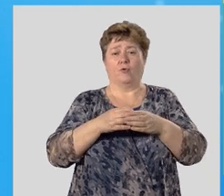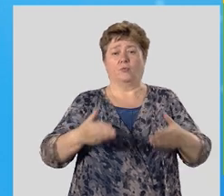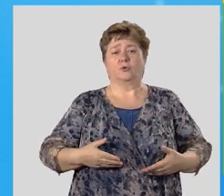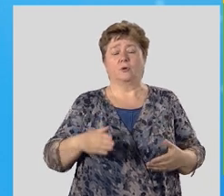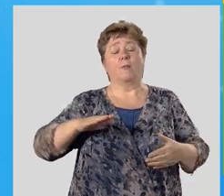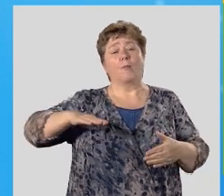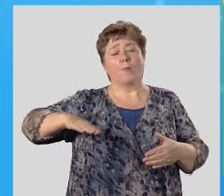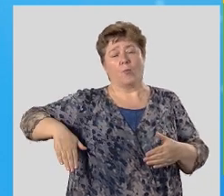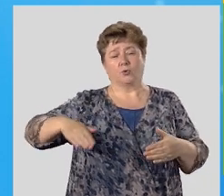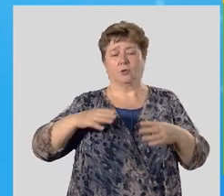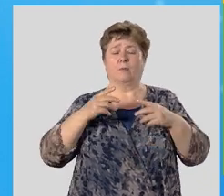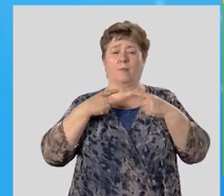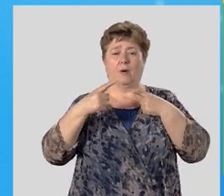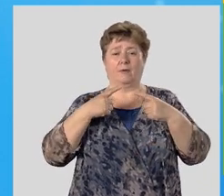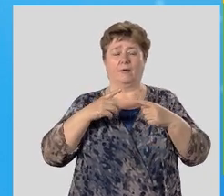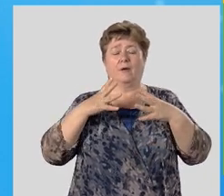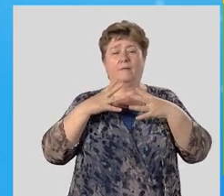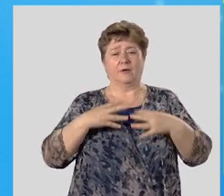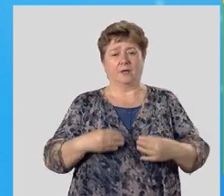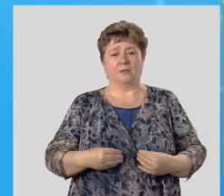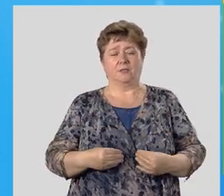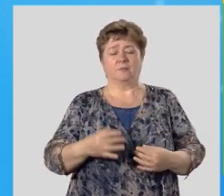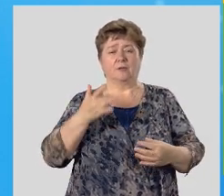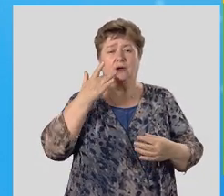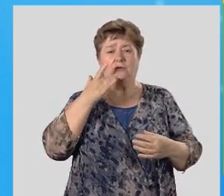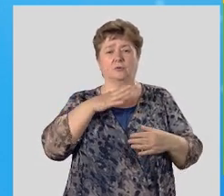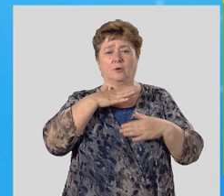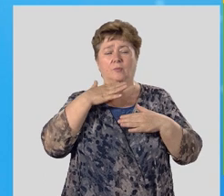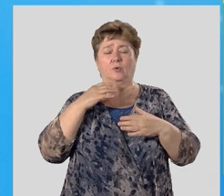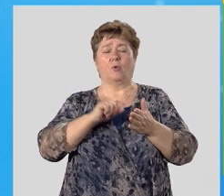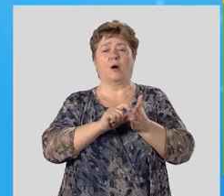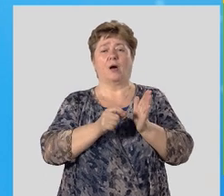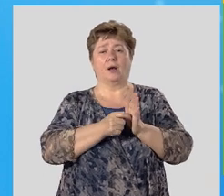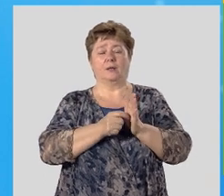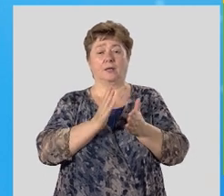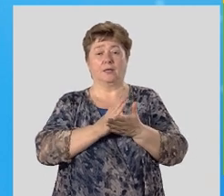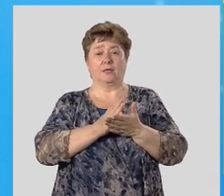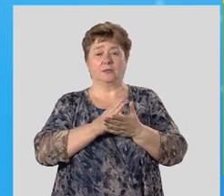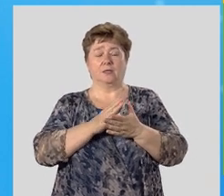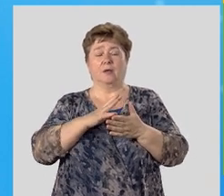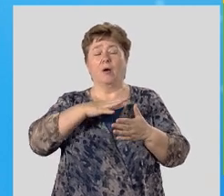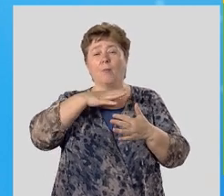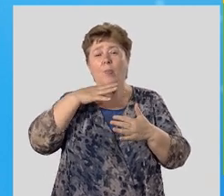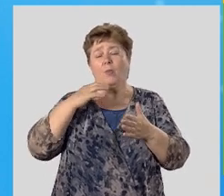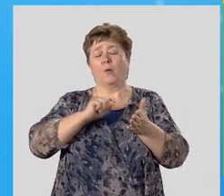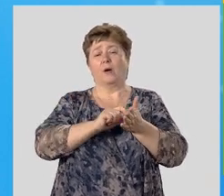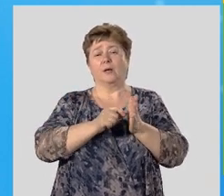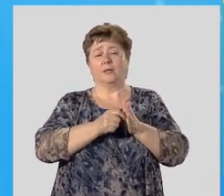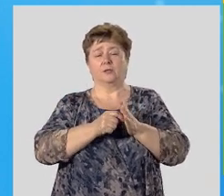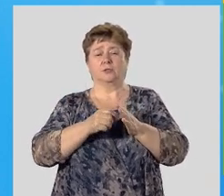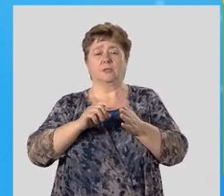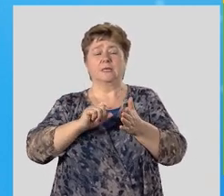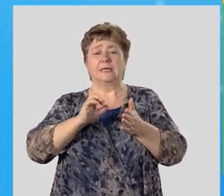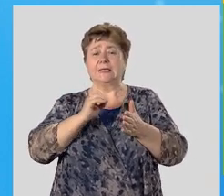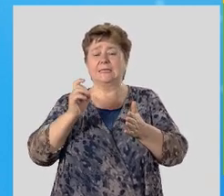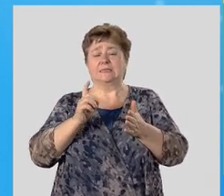поговорим о них позже. В организмах, в которых много клеток, то есть в многоклеточных, из